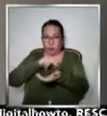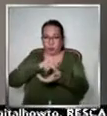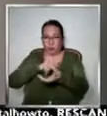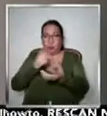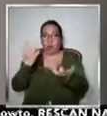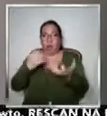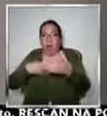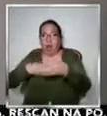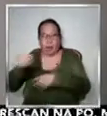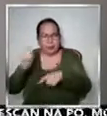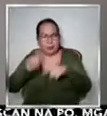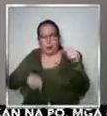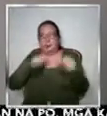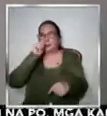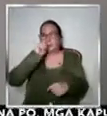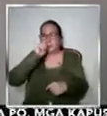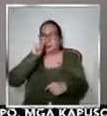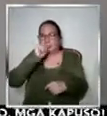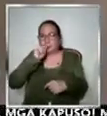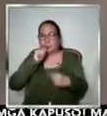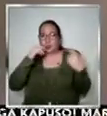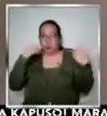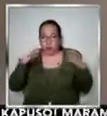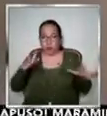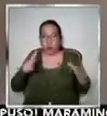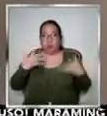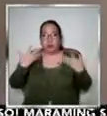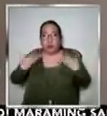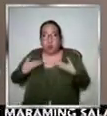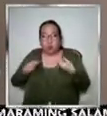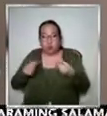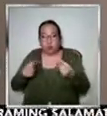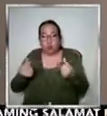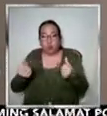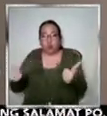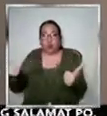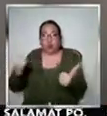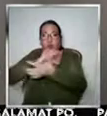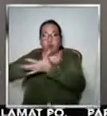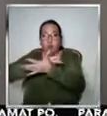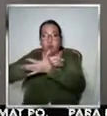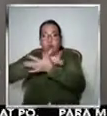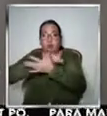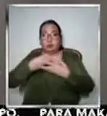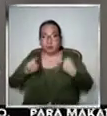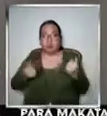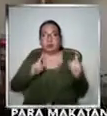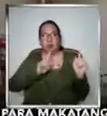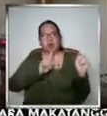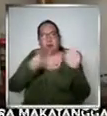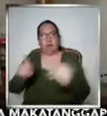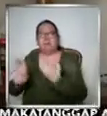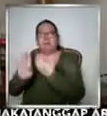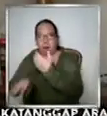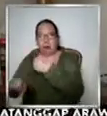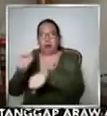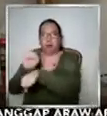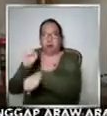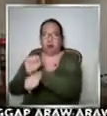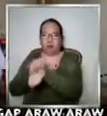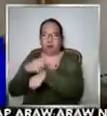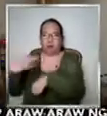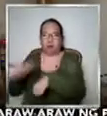Si Michael na nurse naman sa isang pampublikong ospital dito sa Pilipinas, pinili ring magserbisyo sa kabila ng takot. As a